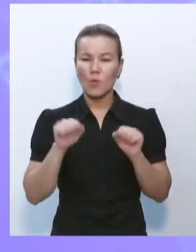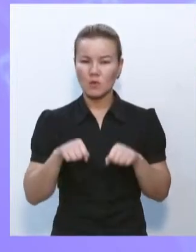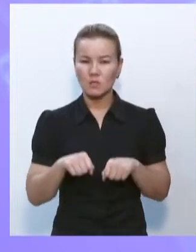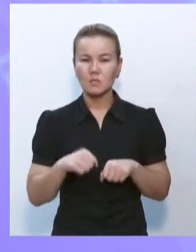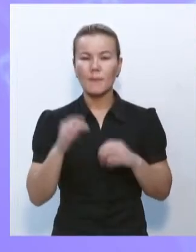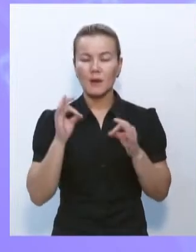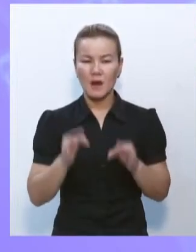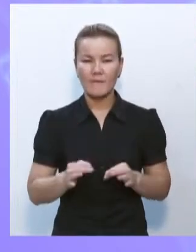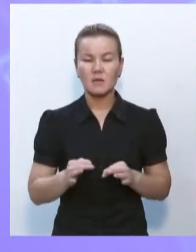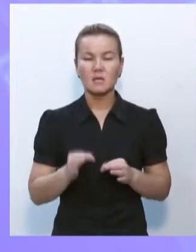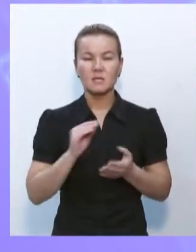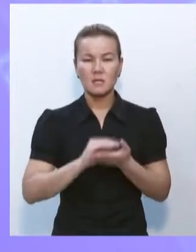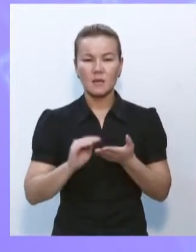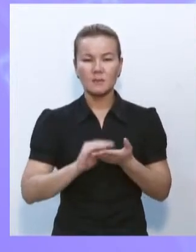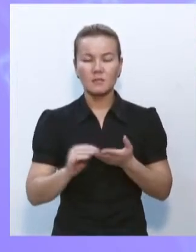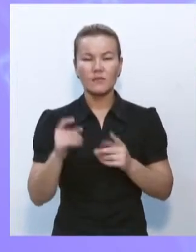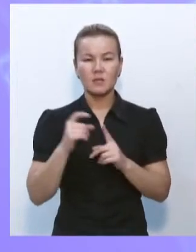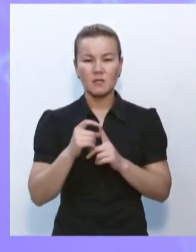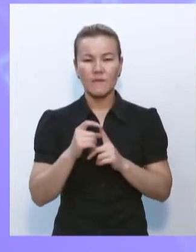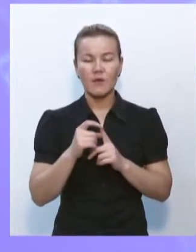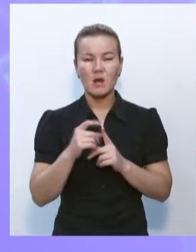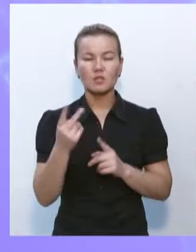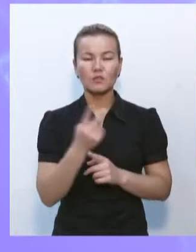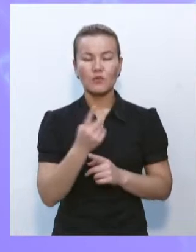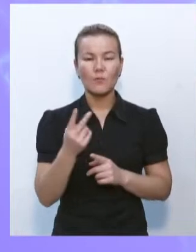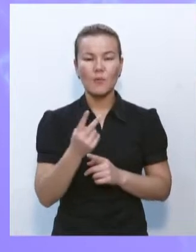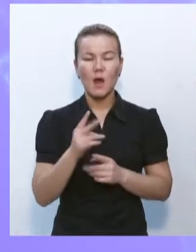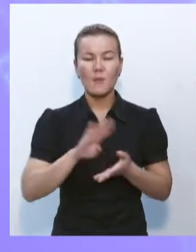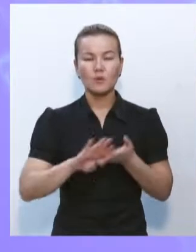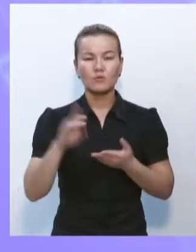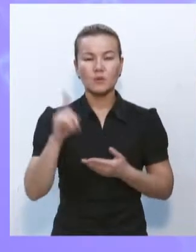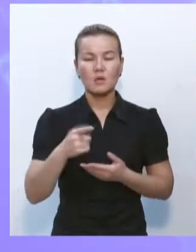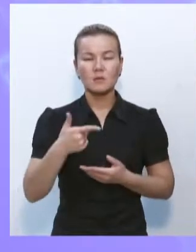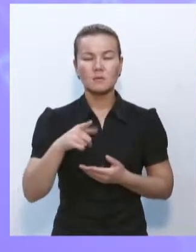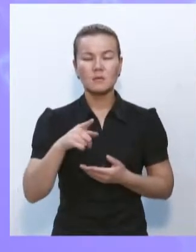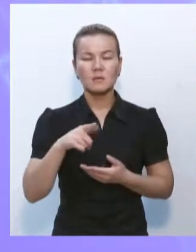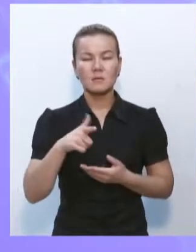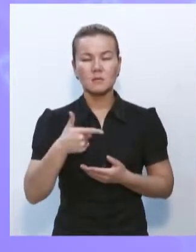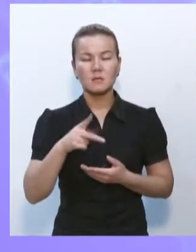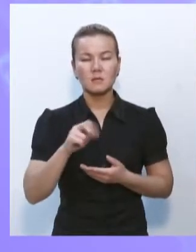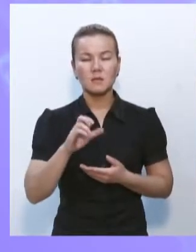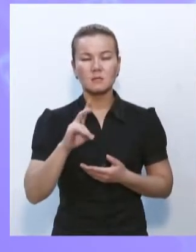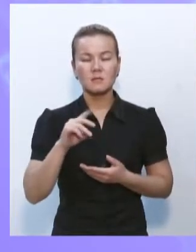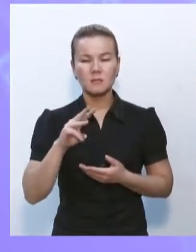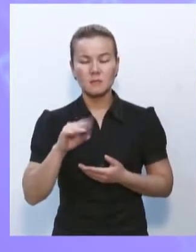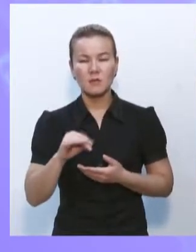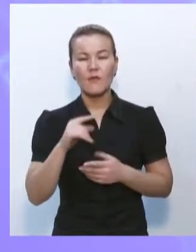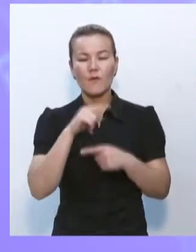Можете правильно записывать слова с двумя безударными гласными в корне слова.